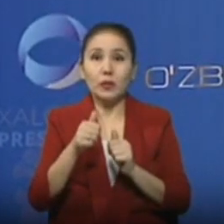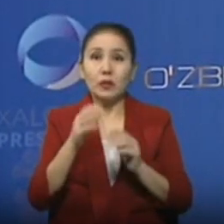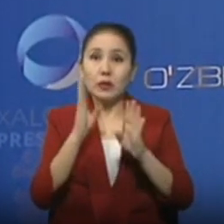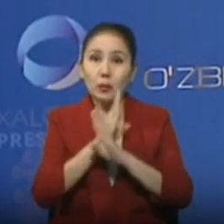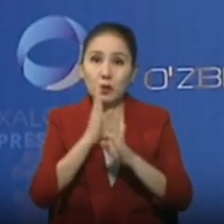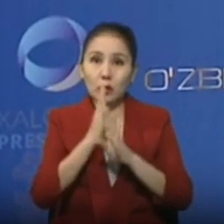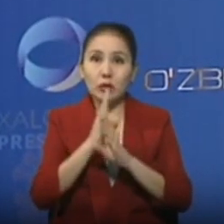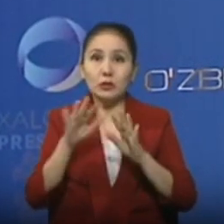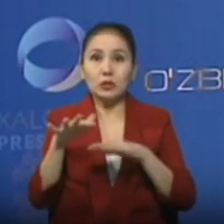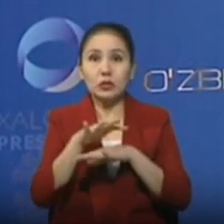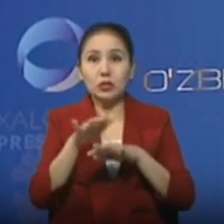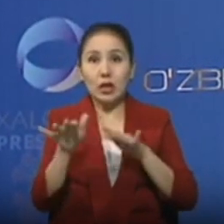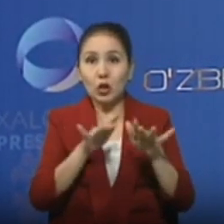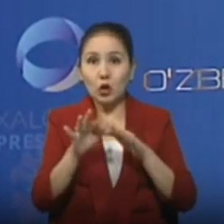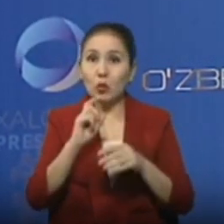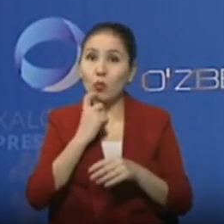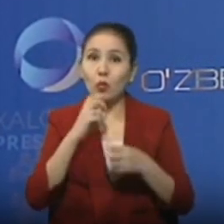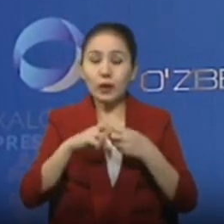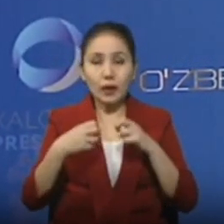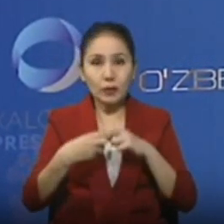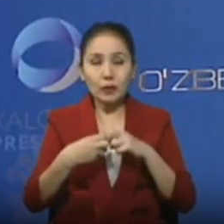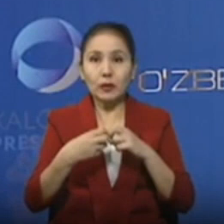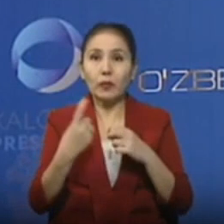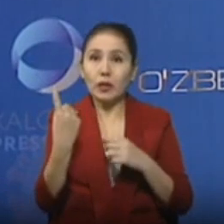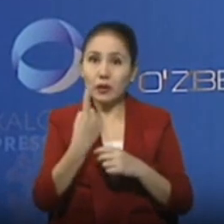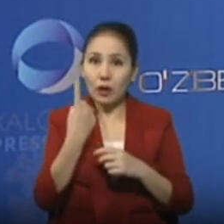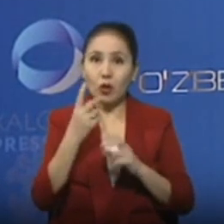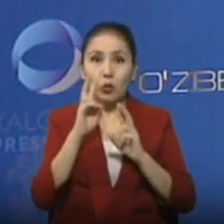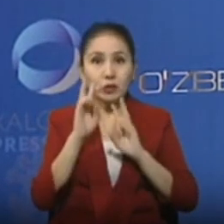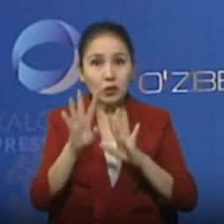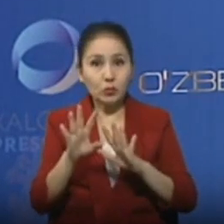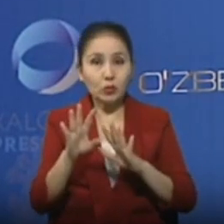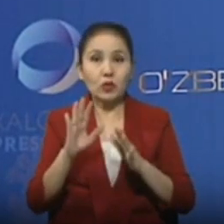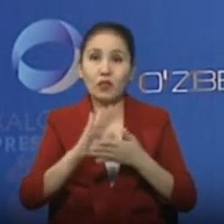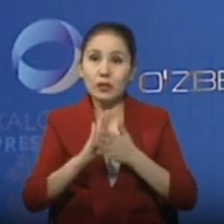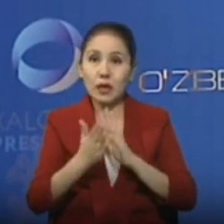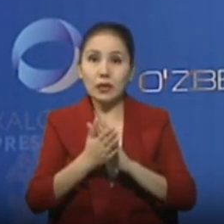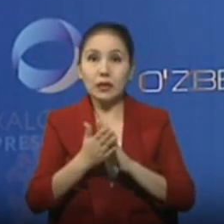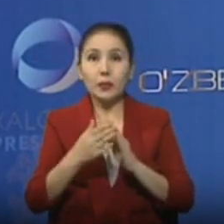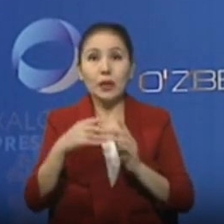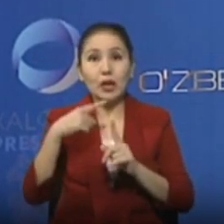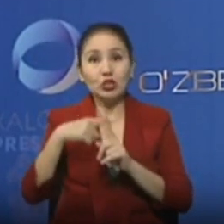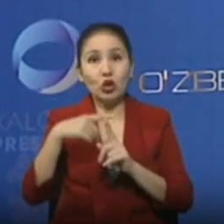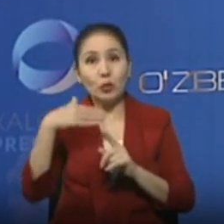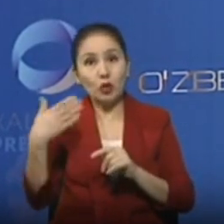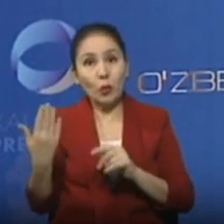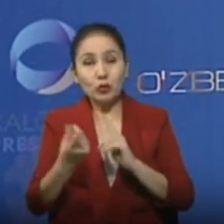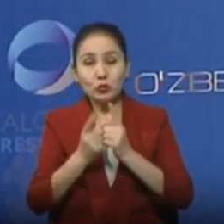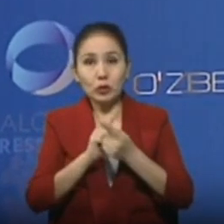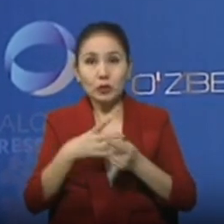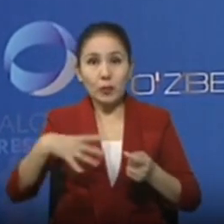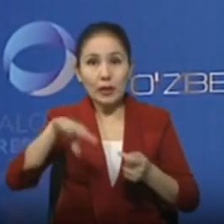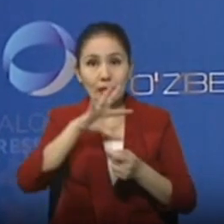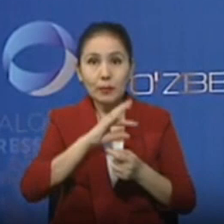epidemiologik jarayonning naqadar murakkab ekanini yaqqol ko'rsatib turibdi. Vaziyatni ijobiy tomonga o'zgartirish uchun esa